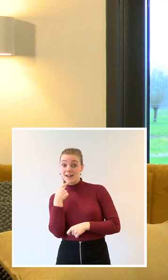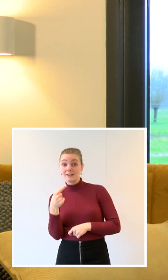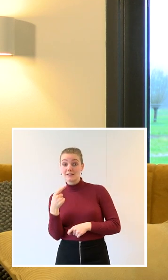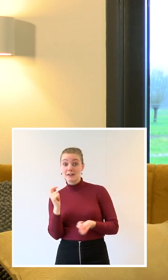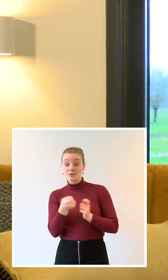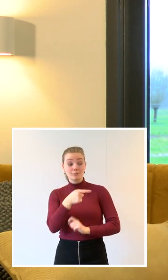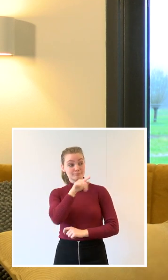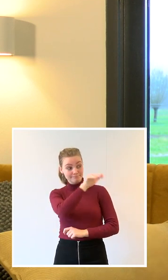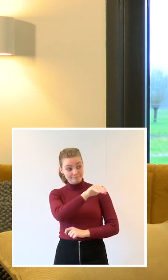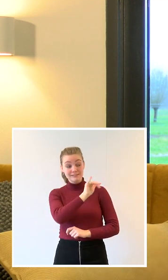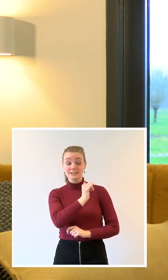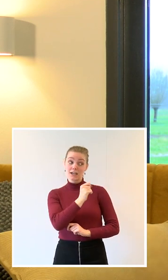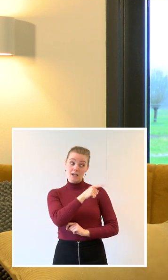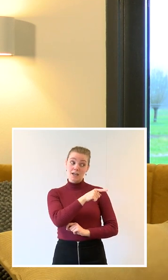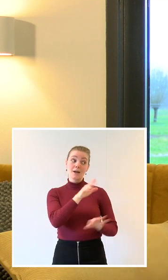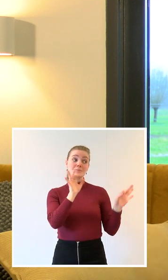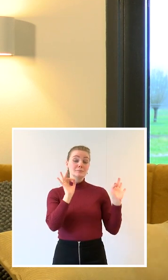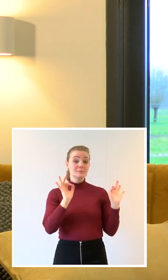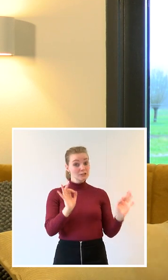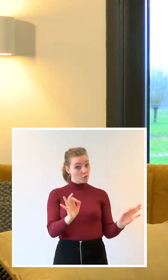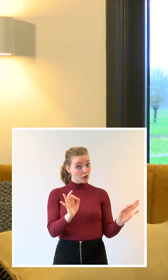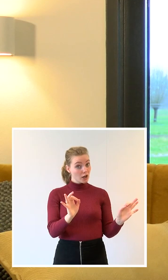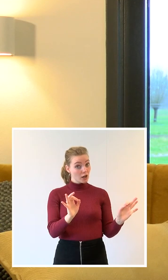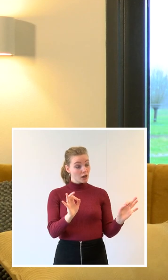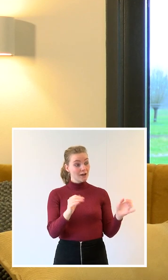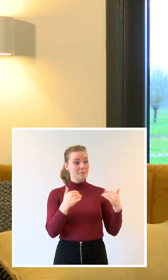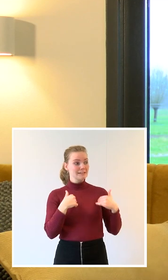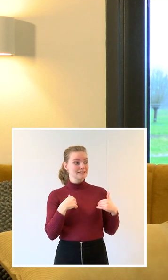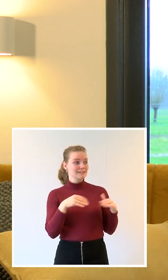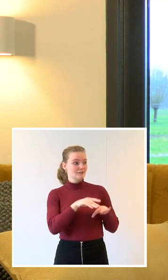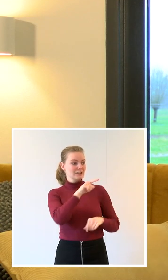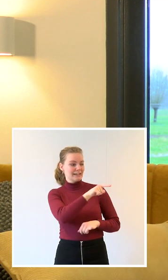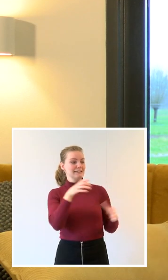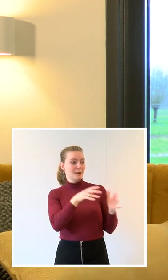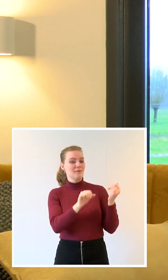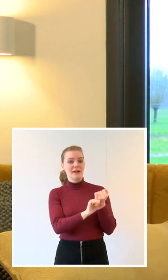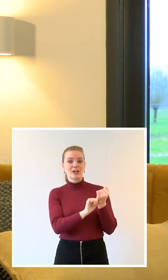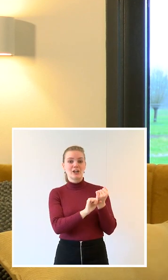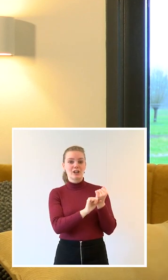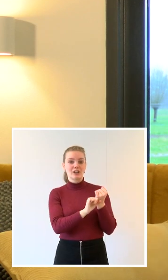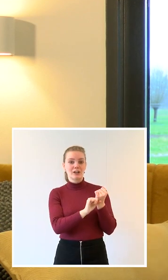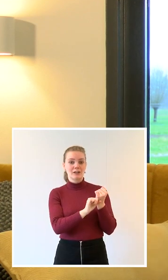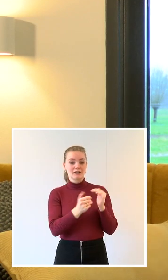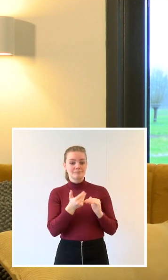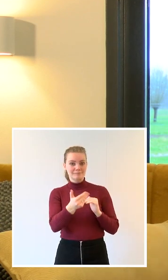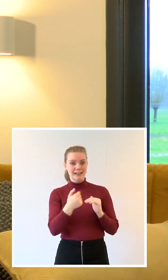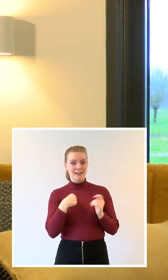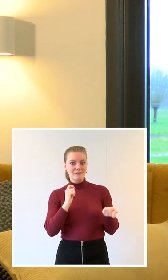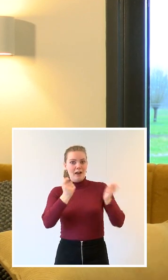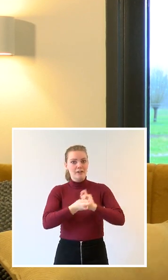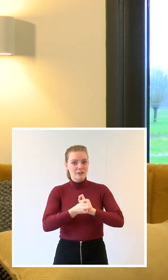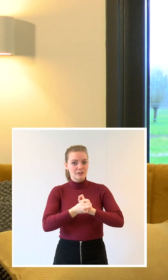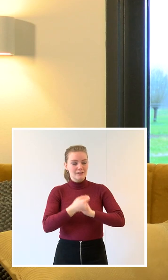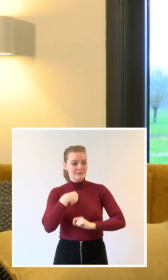ik vind het bijzonder om met mensen zoals jullie samen te werken. Daardoor ben ik veranderd in hoe ik naar mensen kijk. Ik had